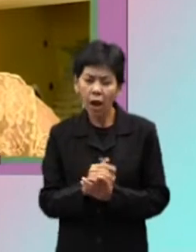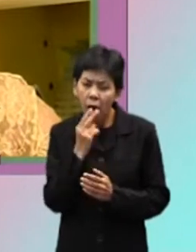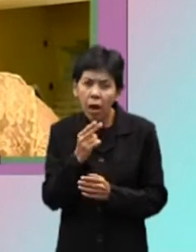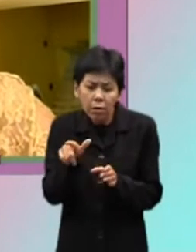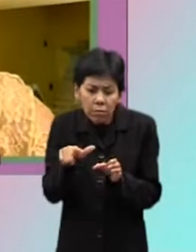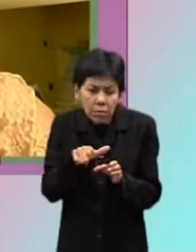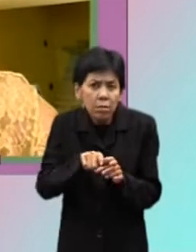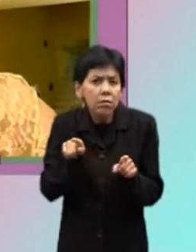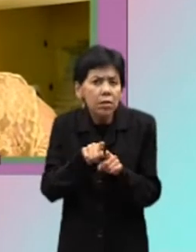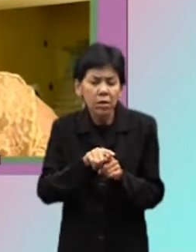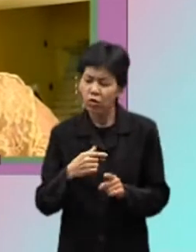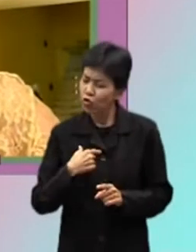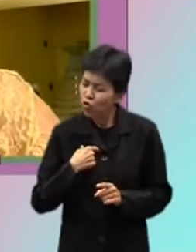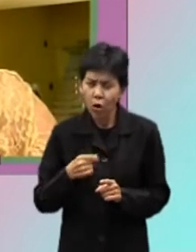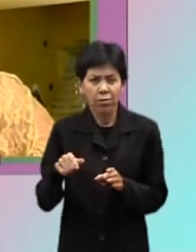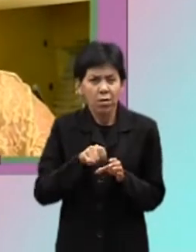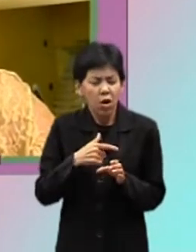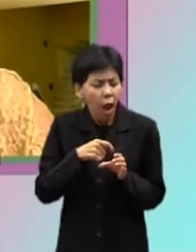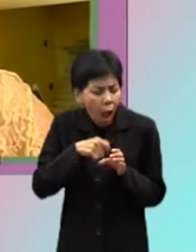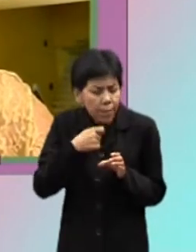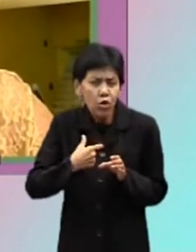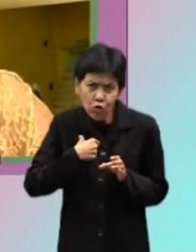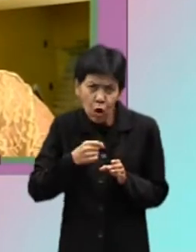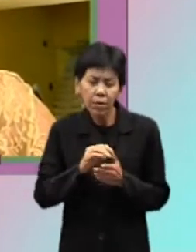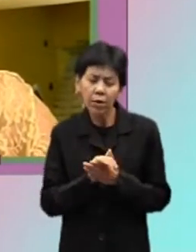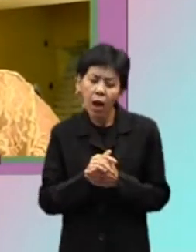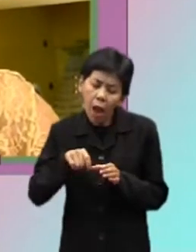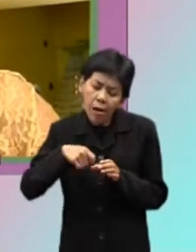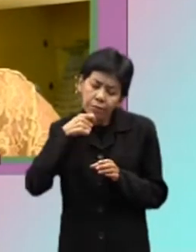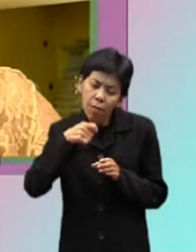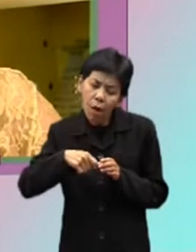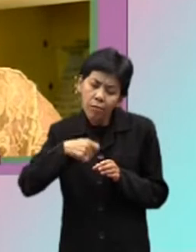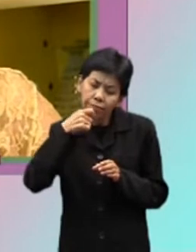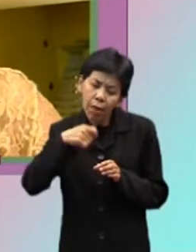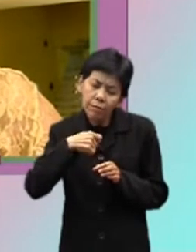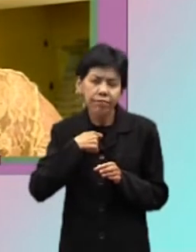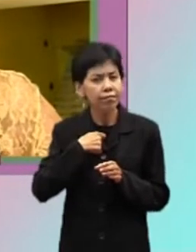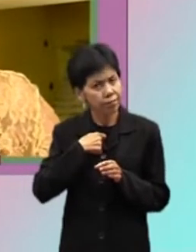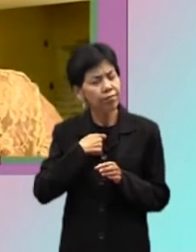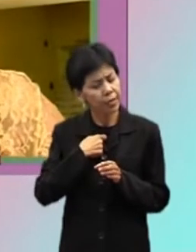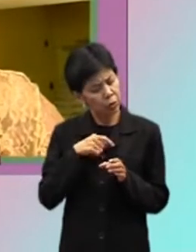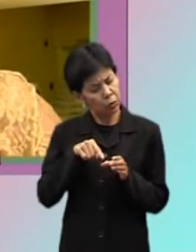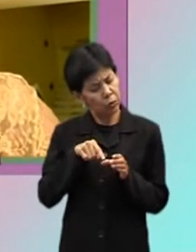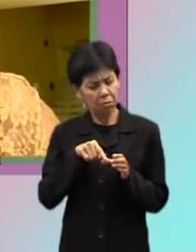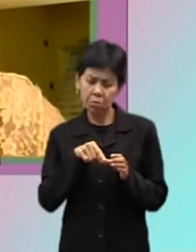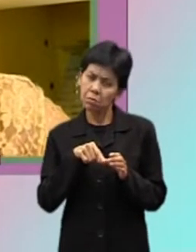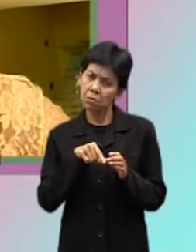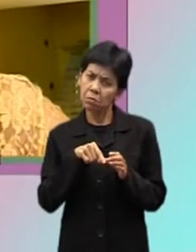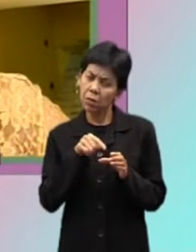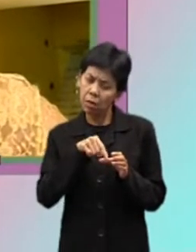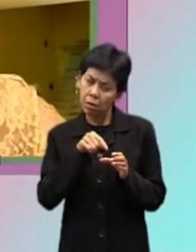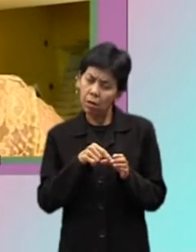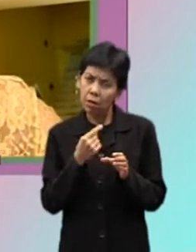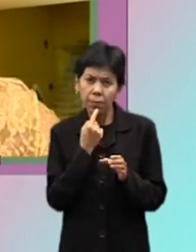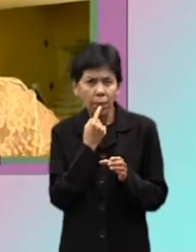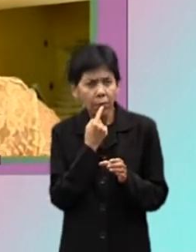อไอศกรีมคือเป็นคนที่ทานไอศกรีมอยู่แล้วนะคะในขณะที่ทานไอศกรีมเนี่ยแล้วก็พิจารณาไปด้วยว่าเออทำไมไอศกรีมที่นี่ถึ